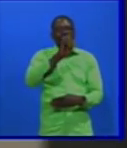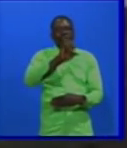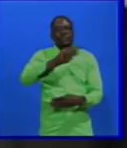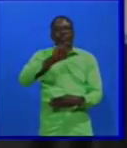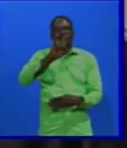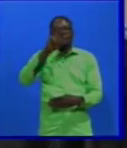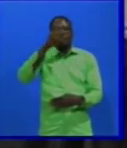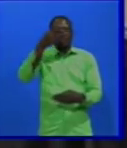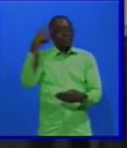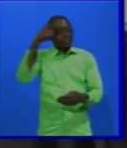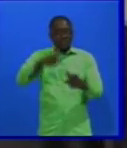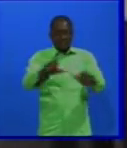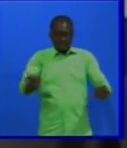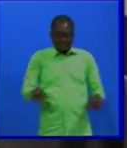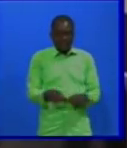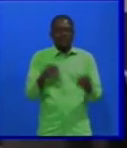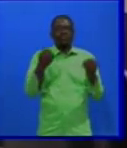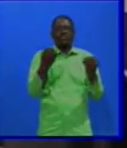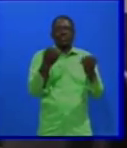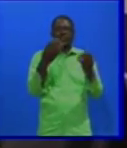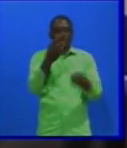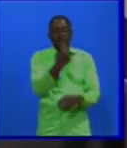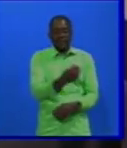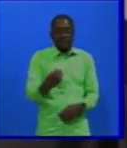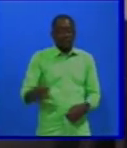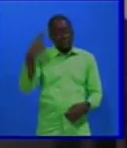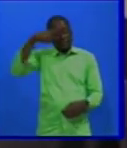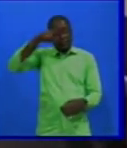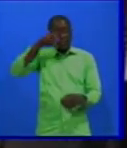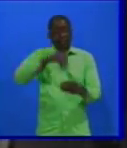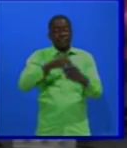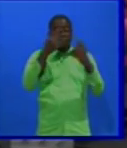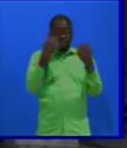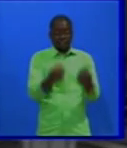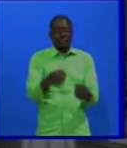sont entreposés plusieurs milliers de types de sols en provenance de partout dans le monde.